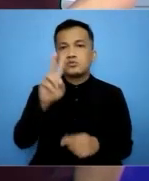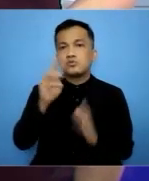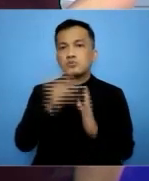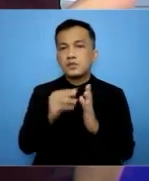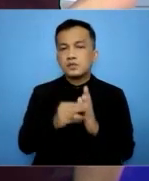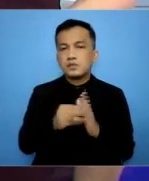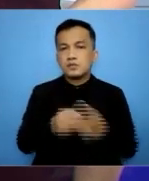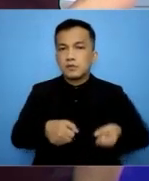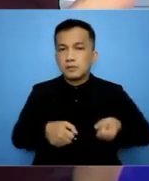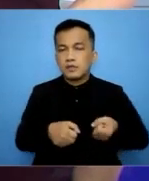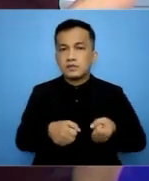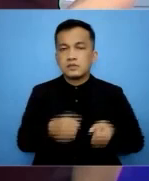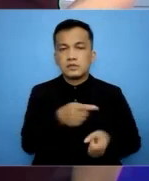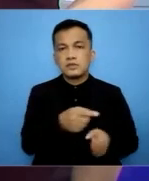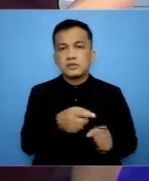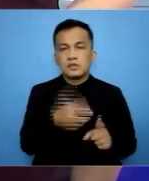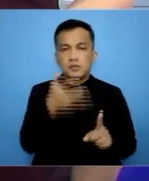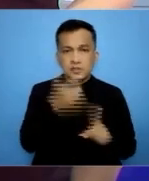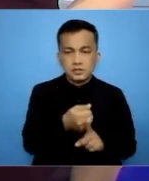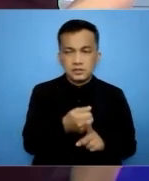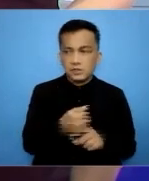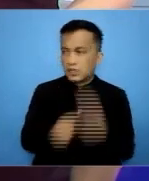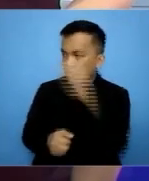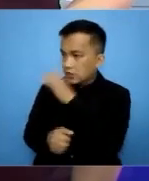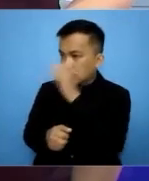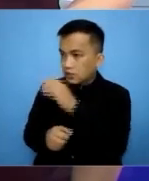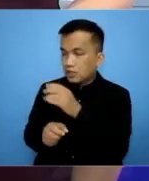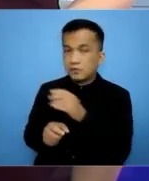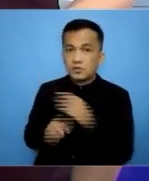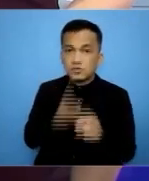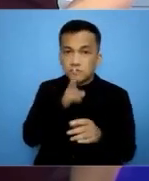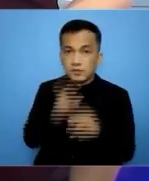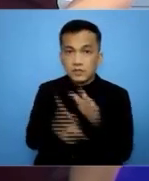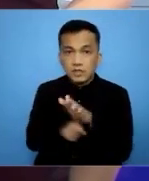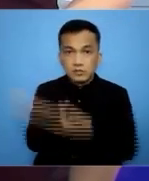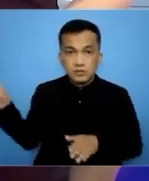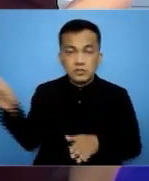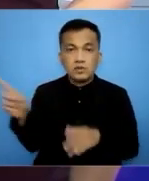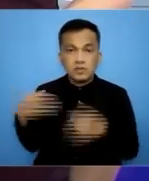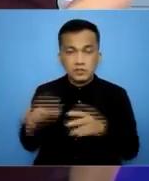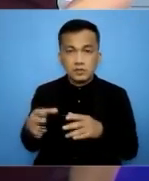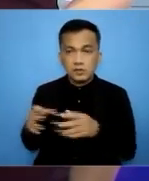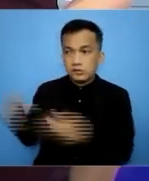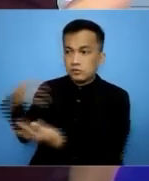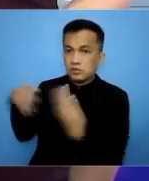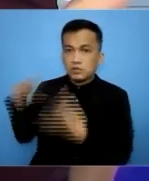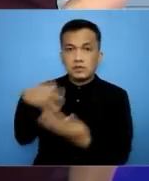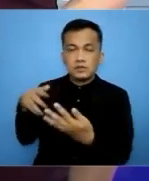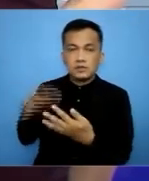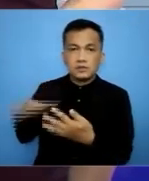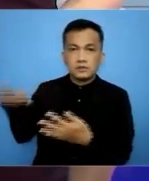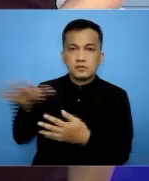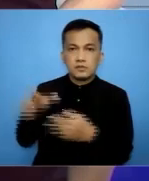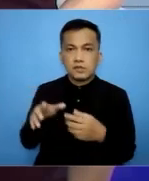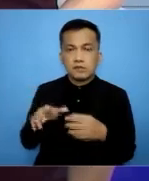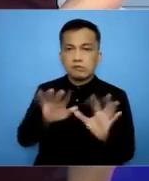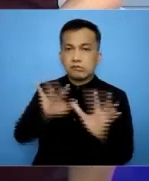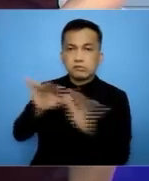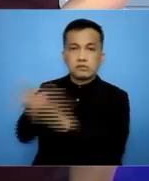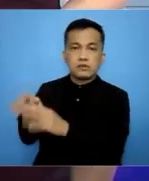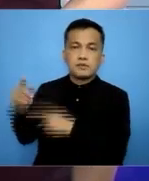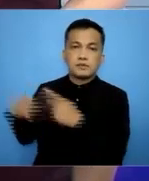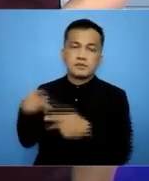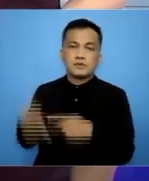biktima. Hinahanap pa ang suspect na nakatakas daw matapos humalo sa mga nagtakbuhang tao.